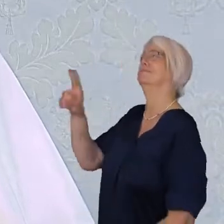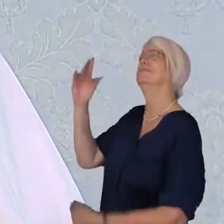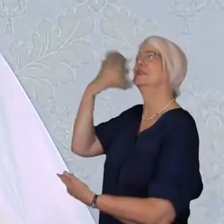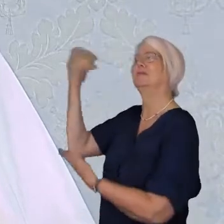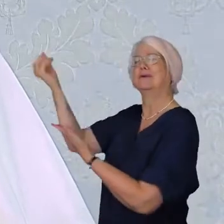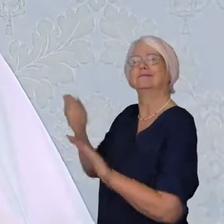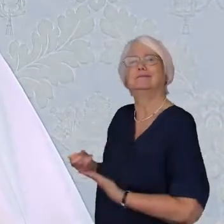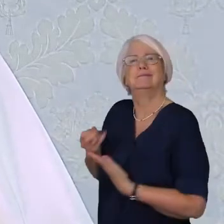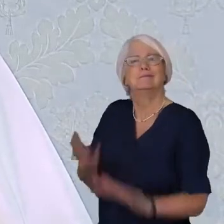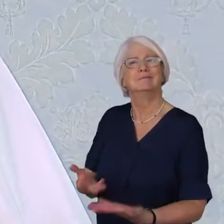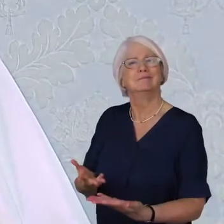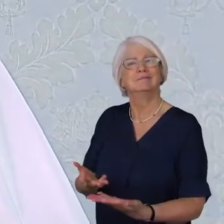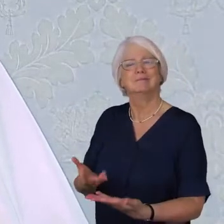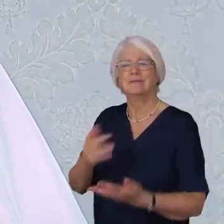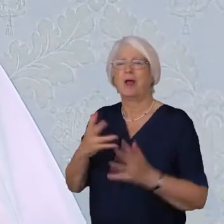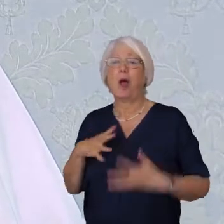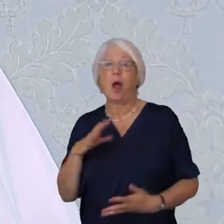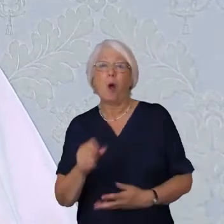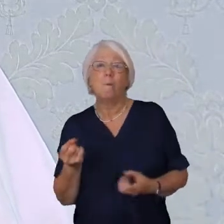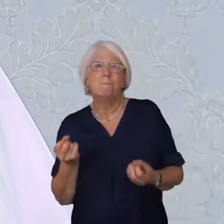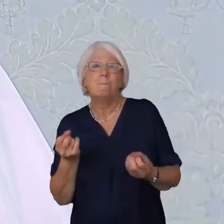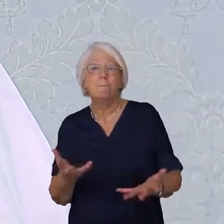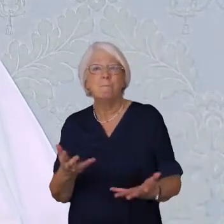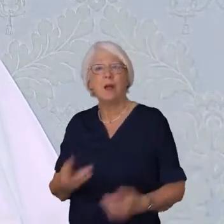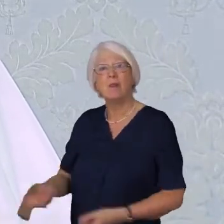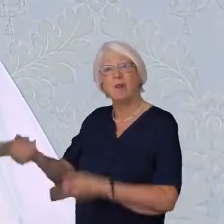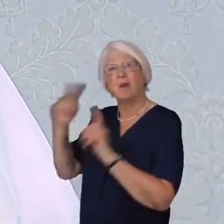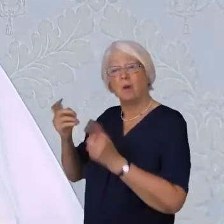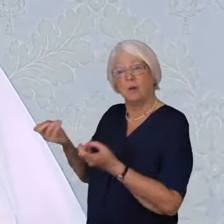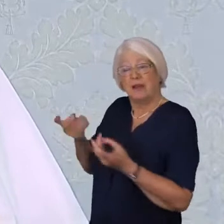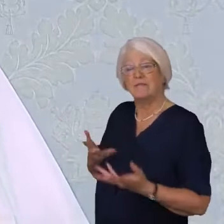speranza e il Signore aprirà vie nuove sul nostro cammino.